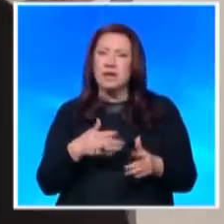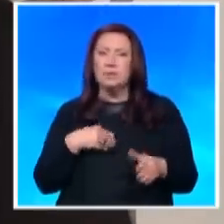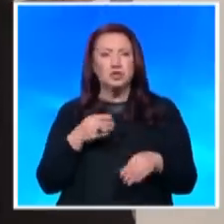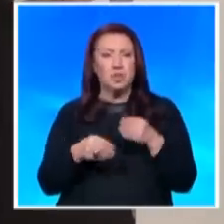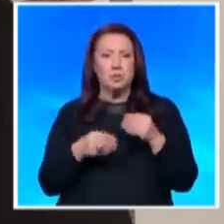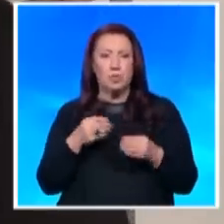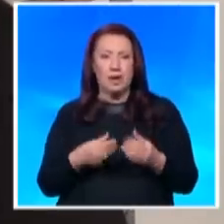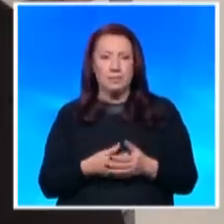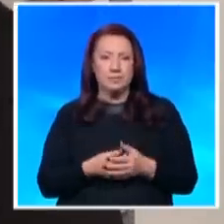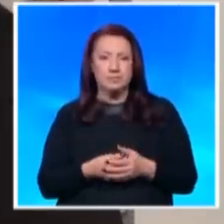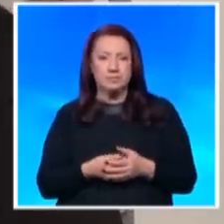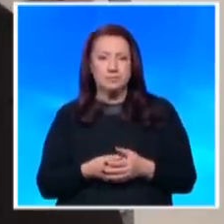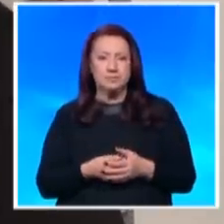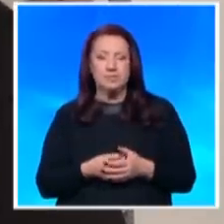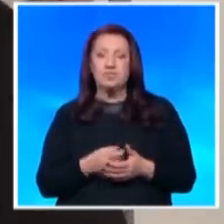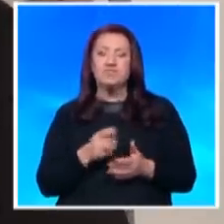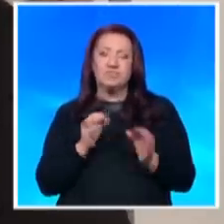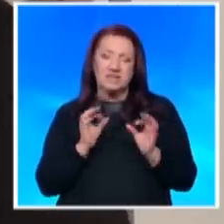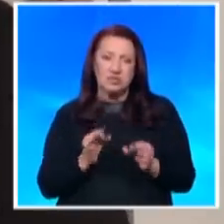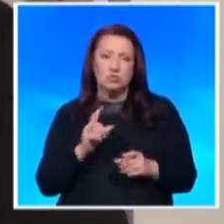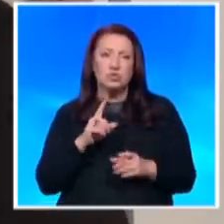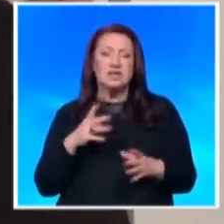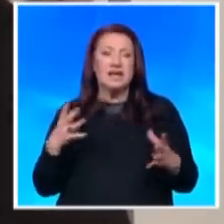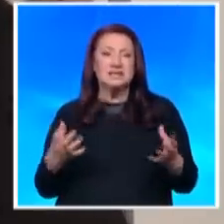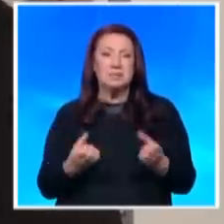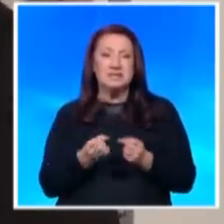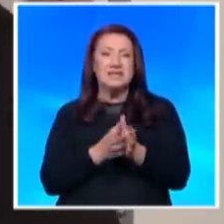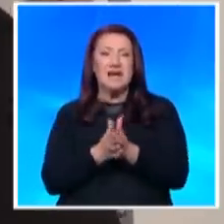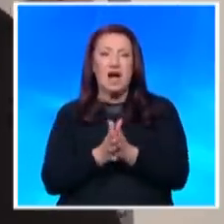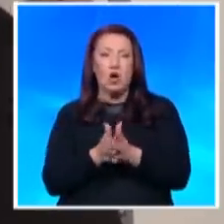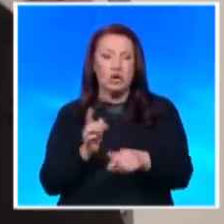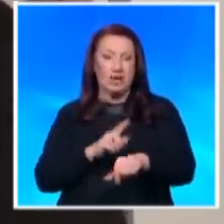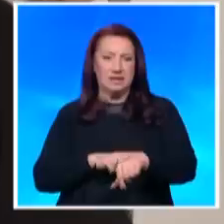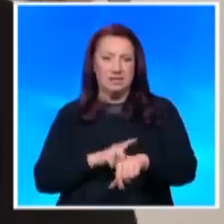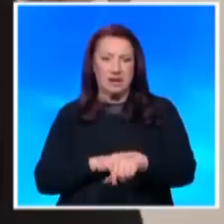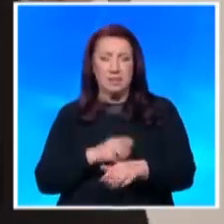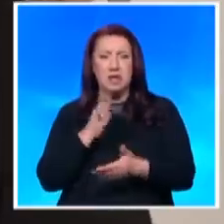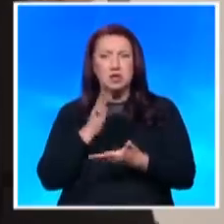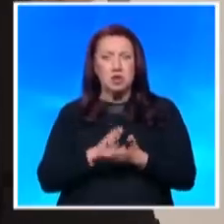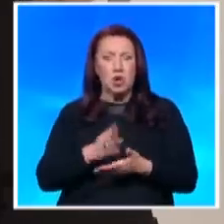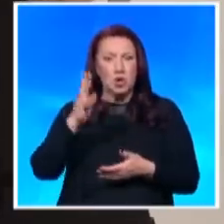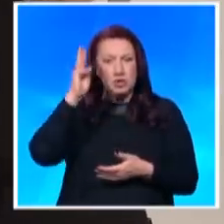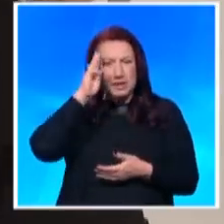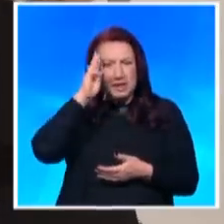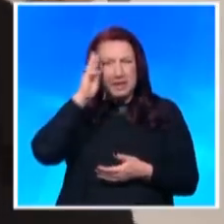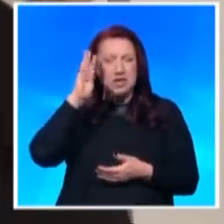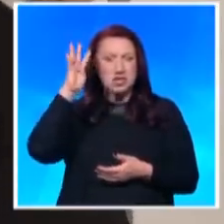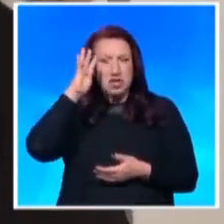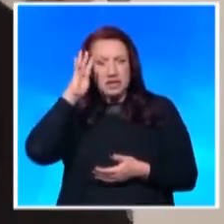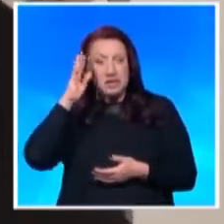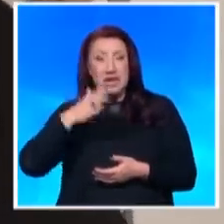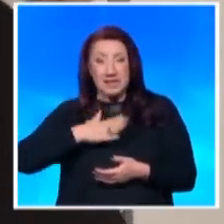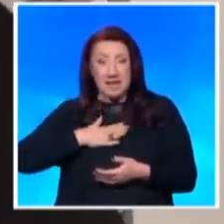Със сигурност не спасиха хората на време. До третия, четвъртия ден всички наши мъже спасяваха, никой друг. Сами